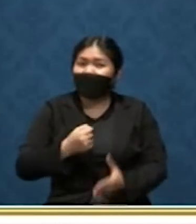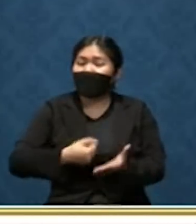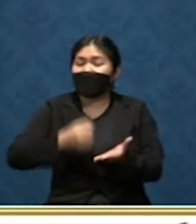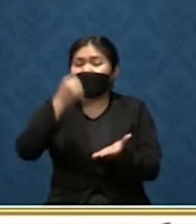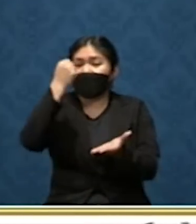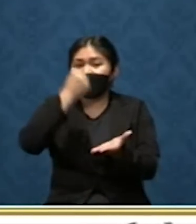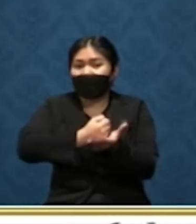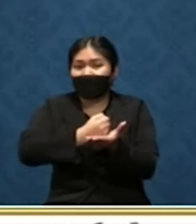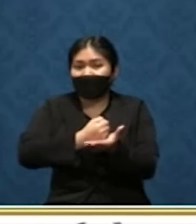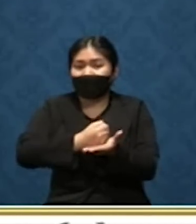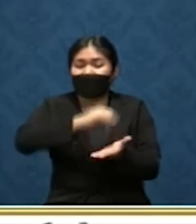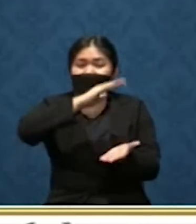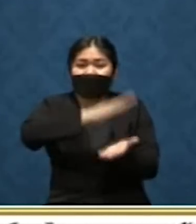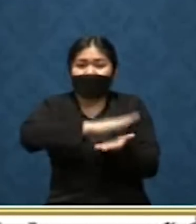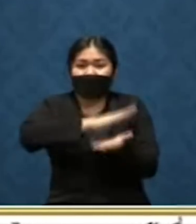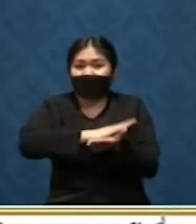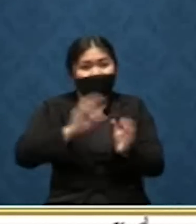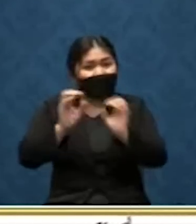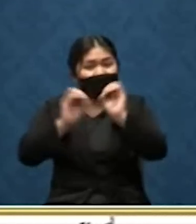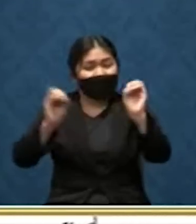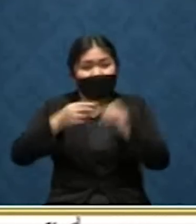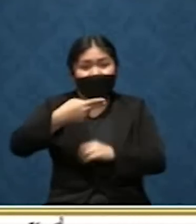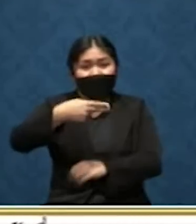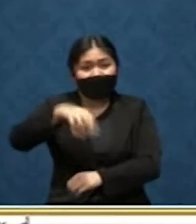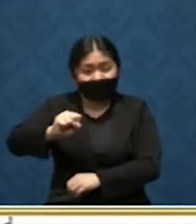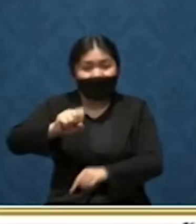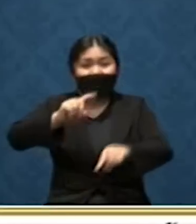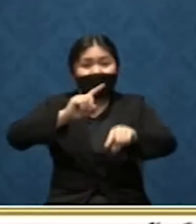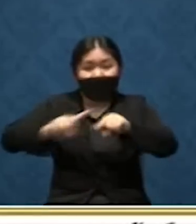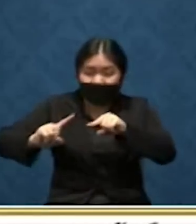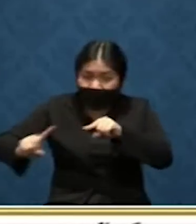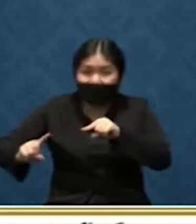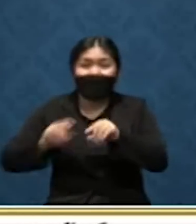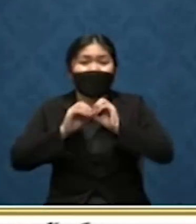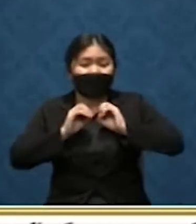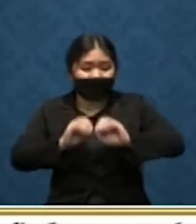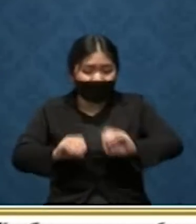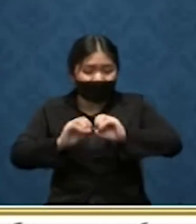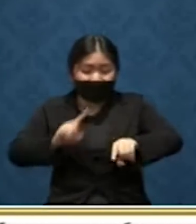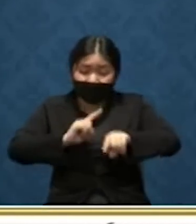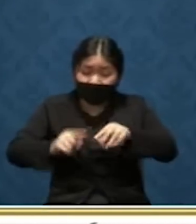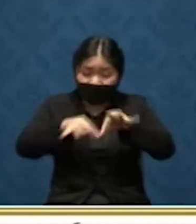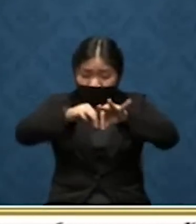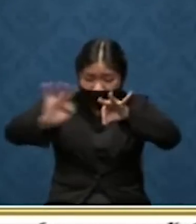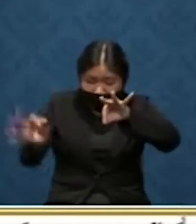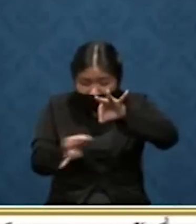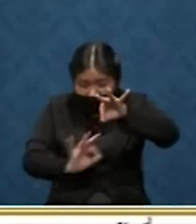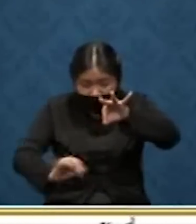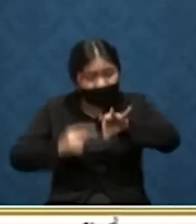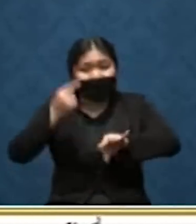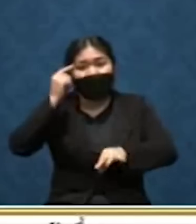ีนสถานศึกษาเอาไ้หลักสูตรคอติวต่ๆที่จัดกันขึนมามีเ้อหาอย่างไรเราไม่ทราบ